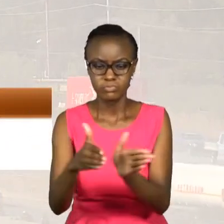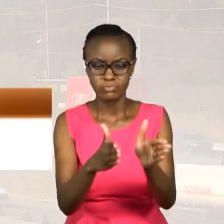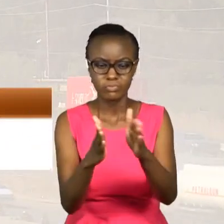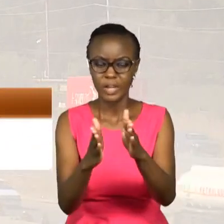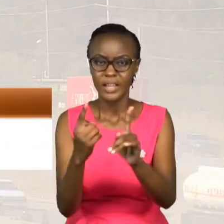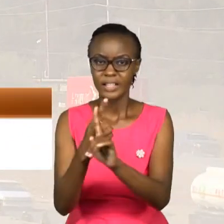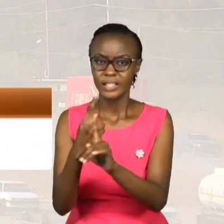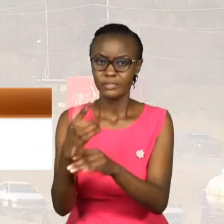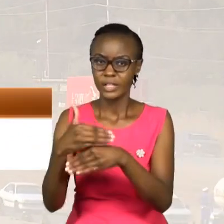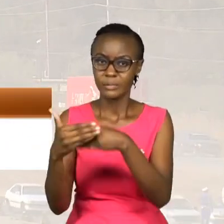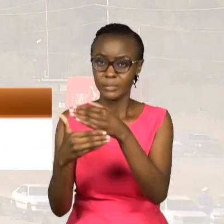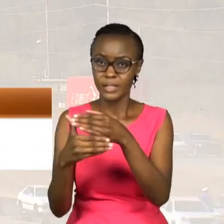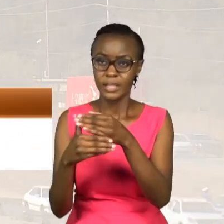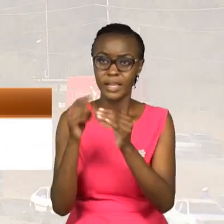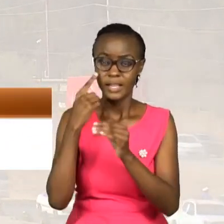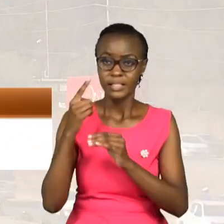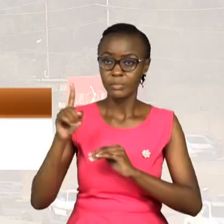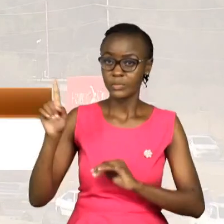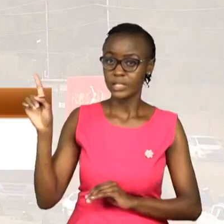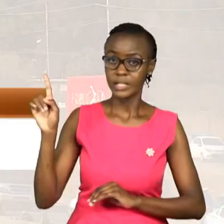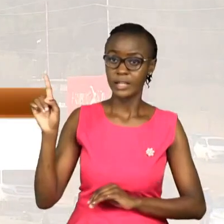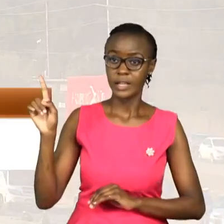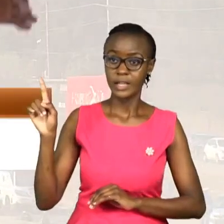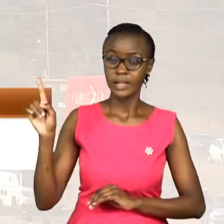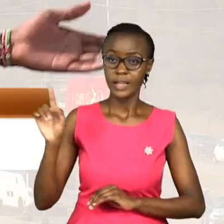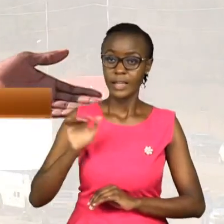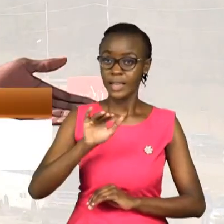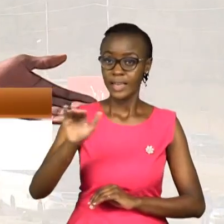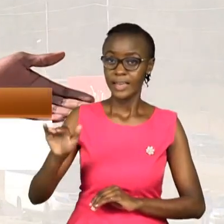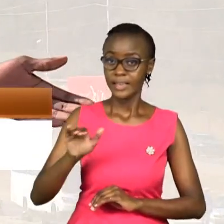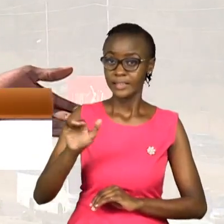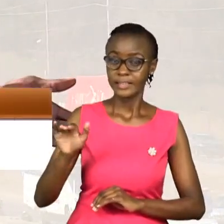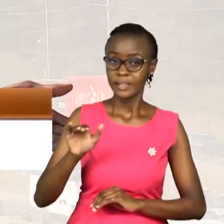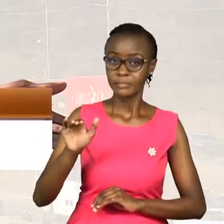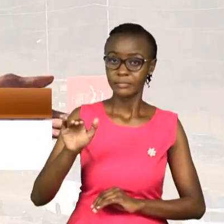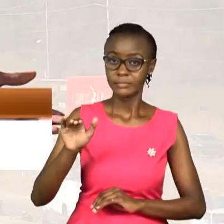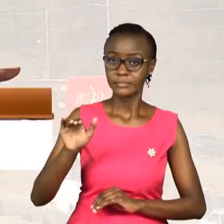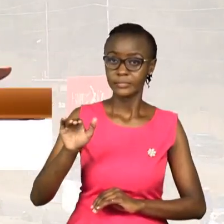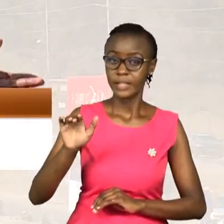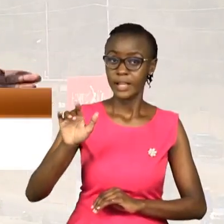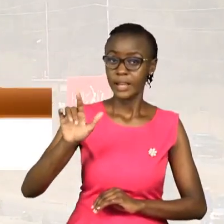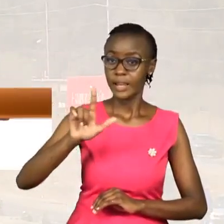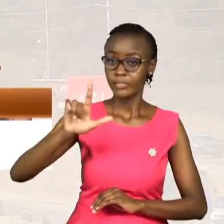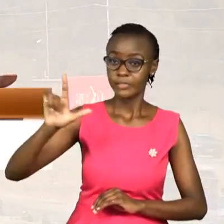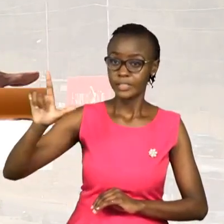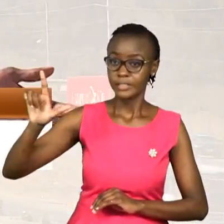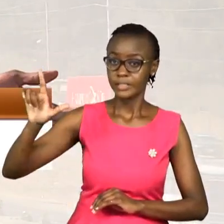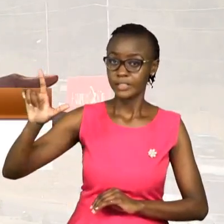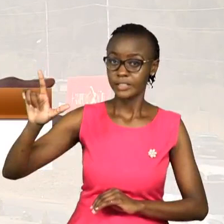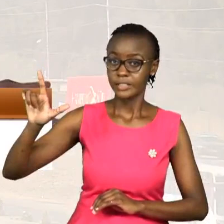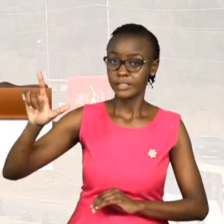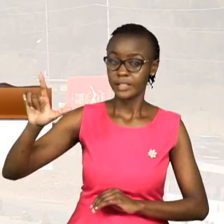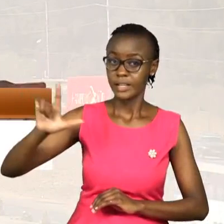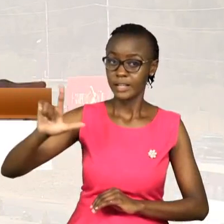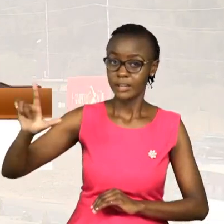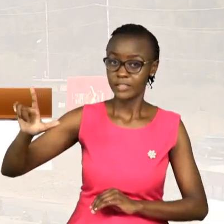hii ya Nairobi Expressway. Ukiangalia upande wangu upande wa mkono wangu wa kushoto, kunazo barabara mbadala ambazo